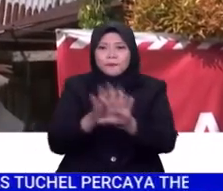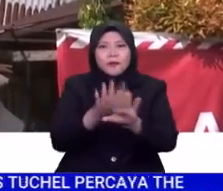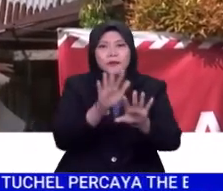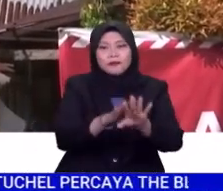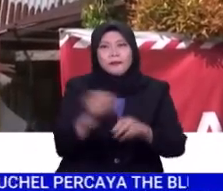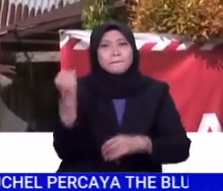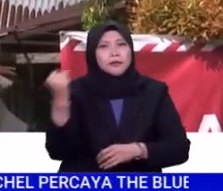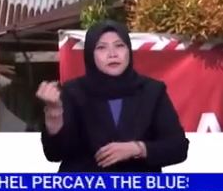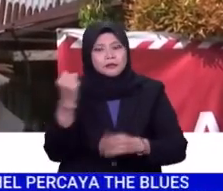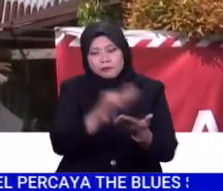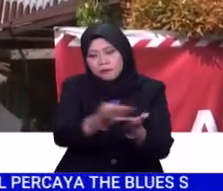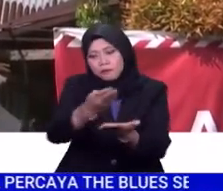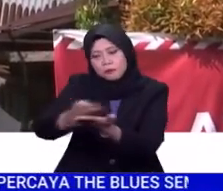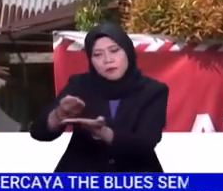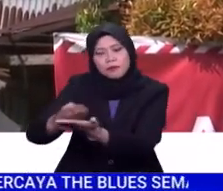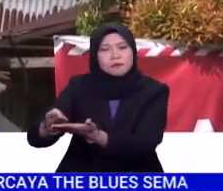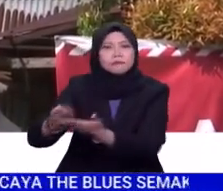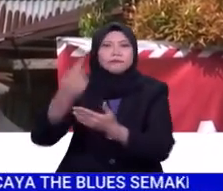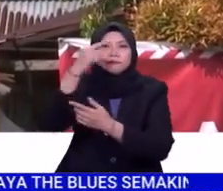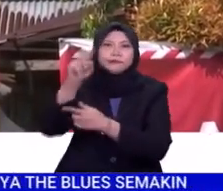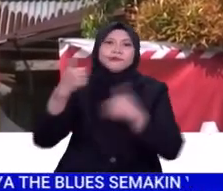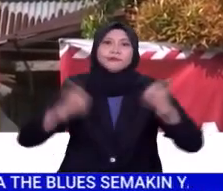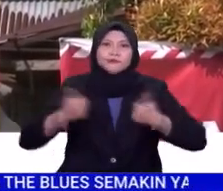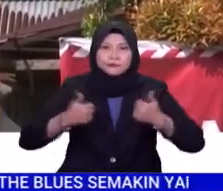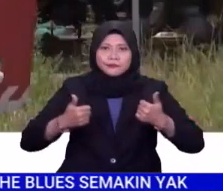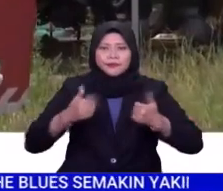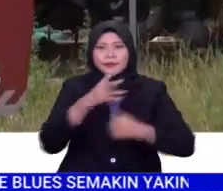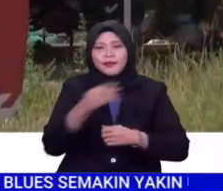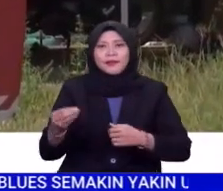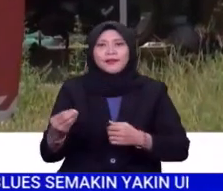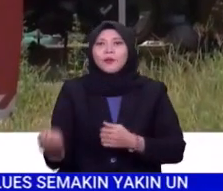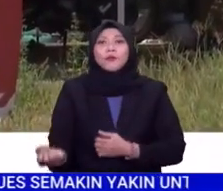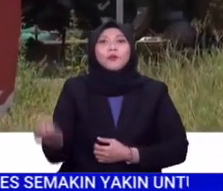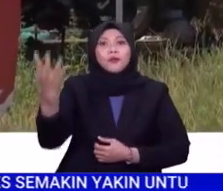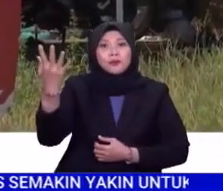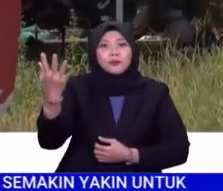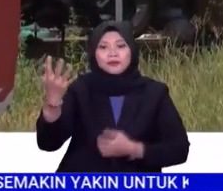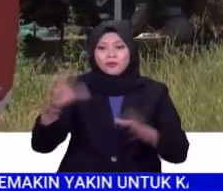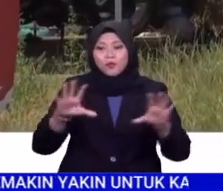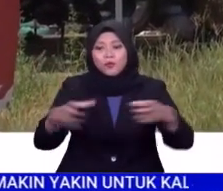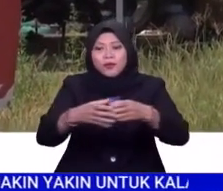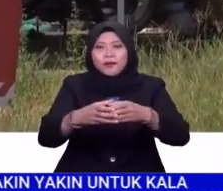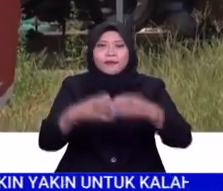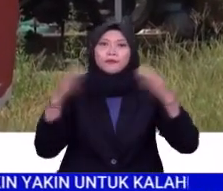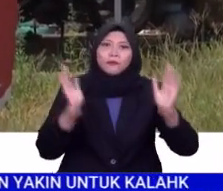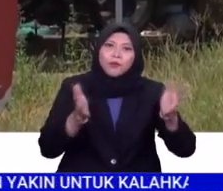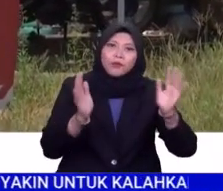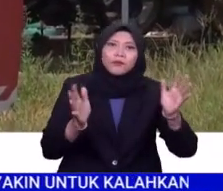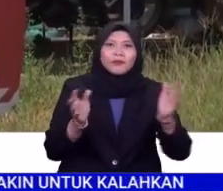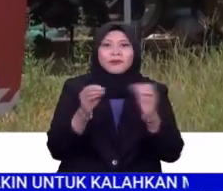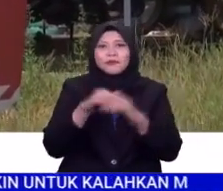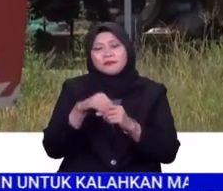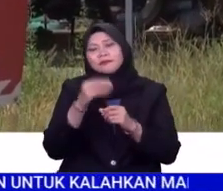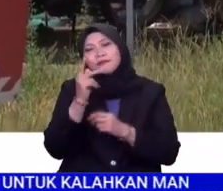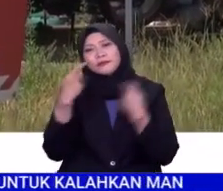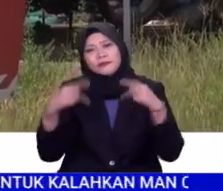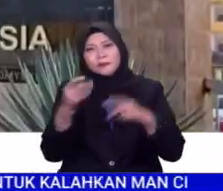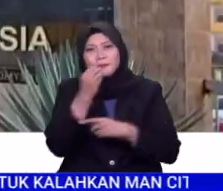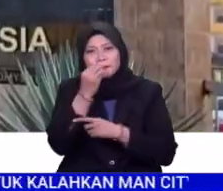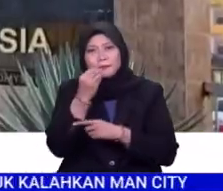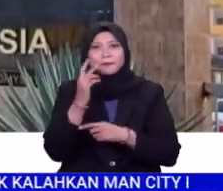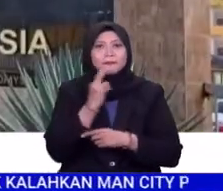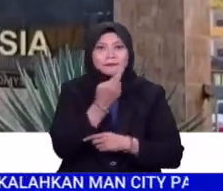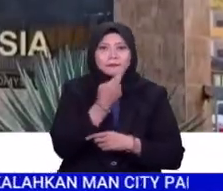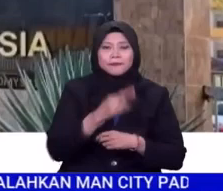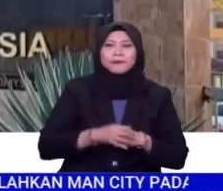raya membeli belah sempena Aidilfitri di samping berbuka secara berkumpulan di kedai makan. Dalam kejadian terbaru, sebuah pasar